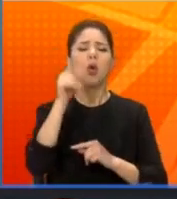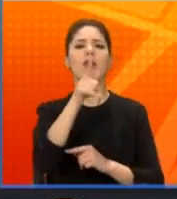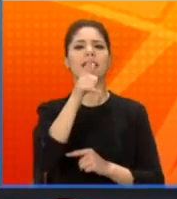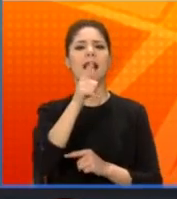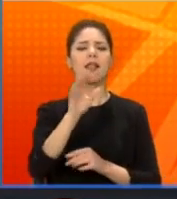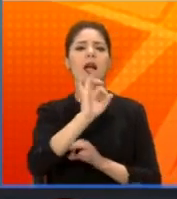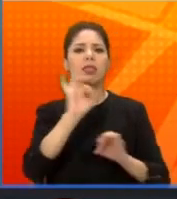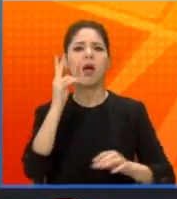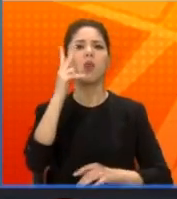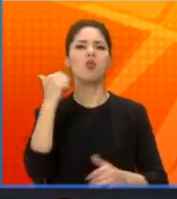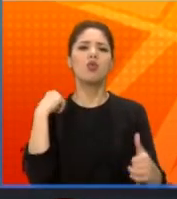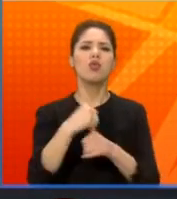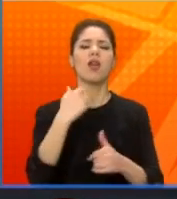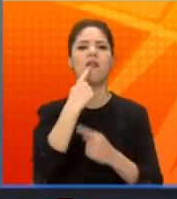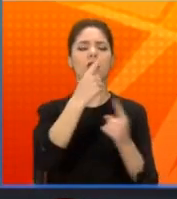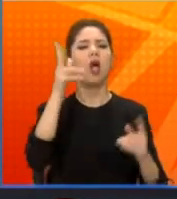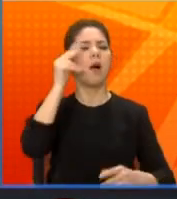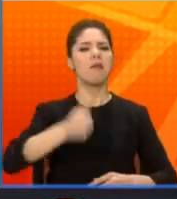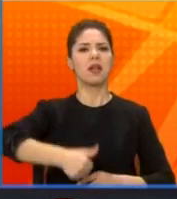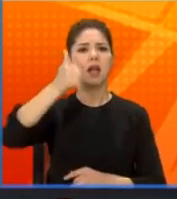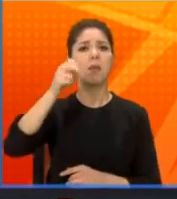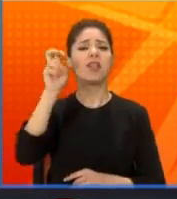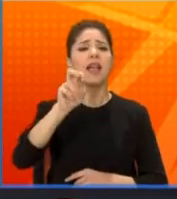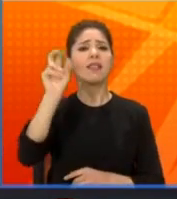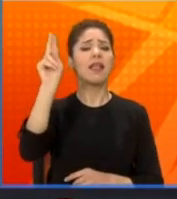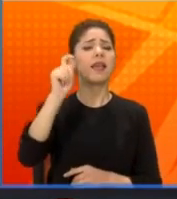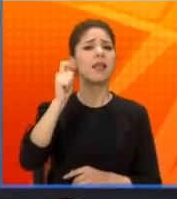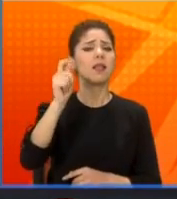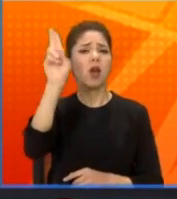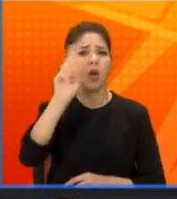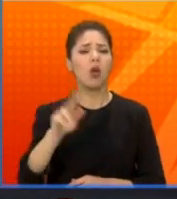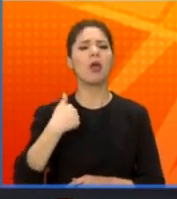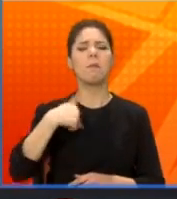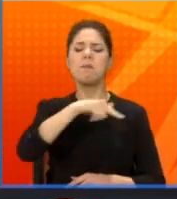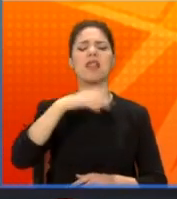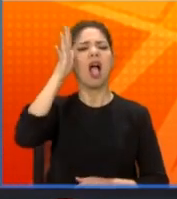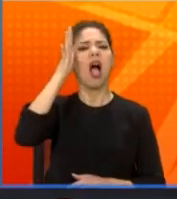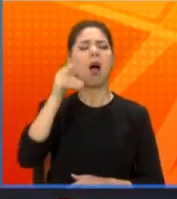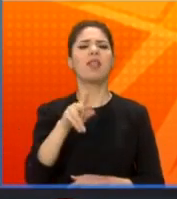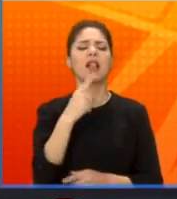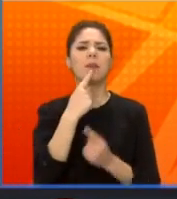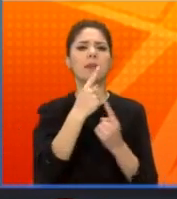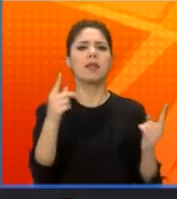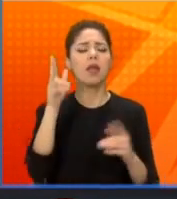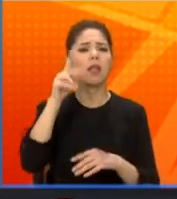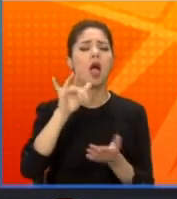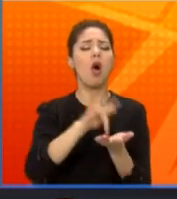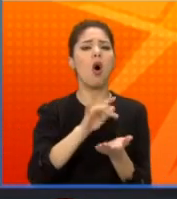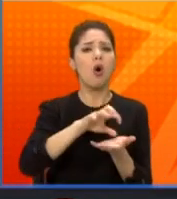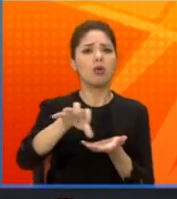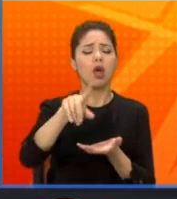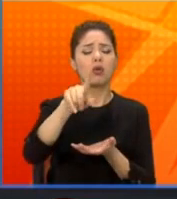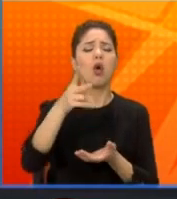sesi. Tam 3 kez yineledi Trump. 8 trilyon dolar ve aptalıza dedi. Orta Doğu'ya yığılan onca